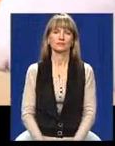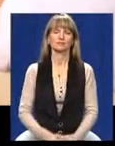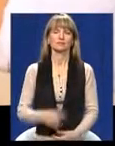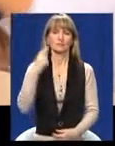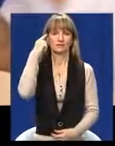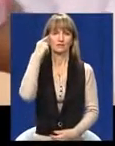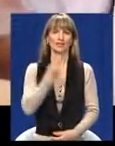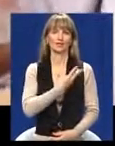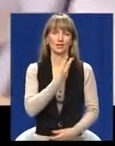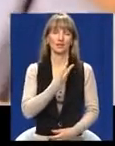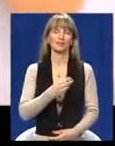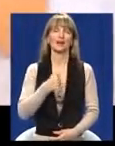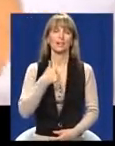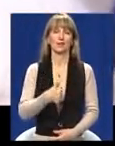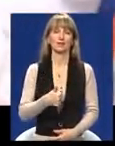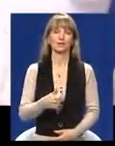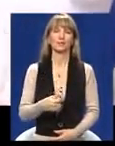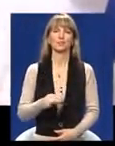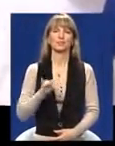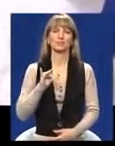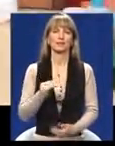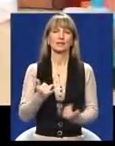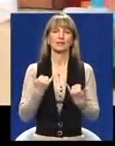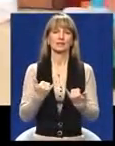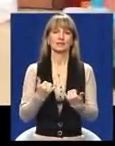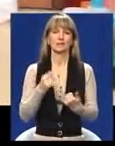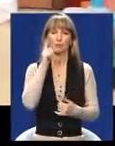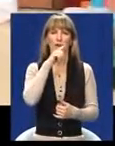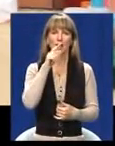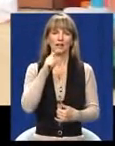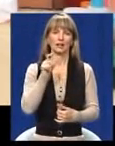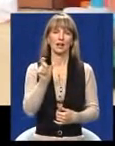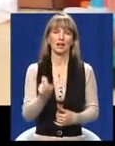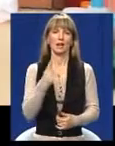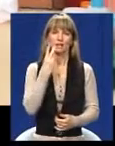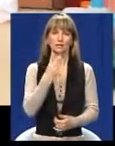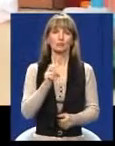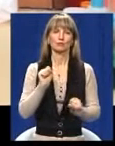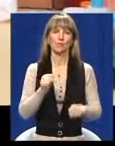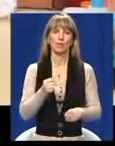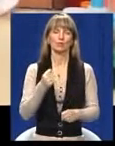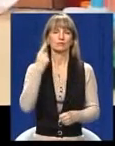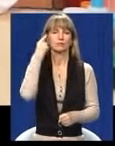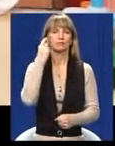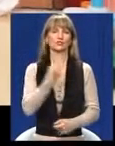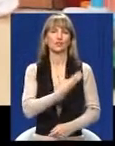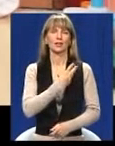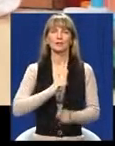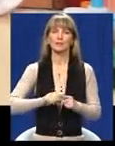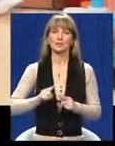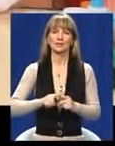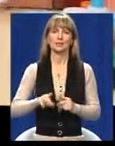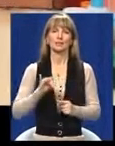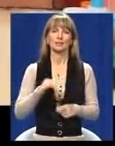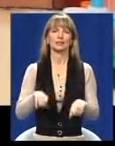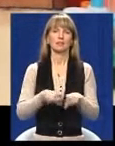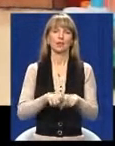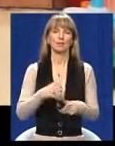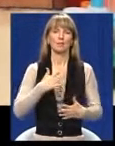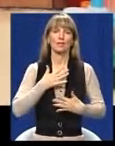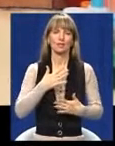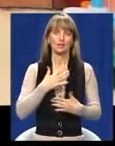Загадали? Дуже добре. А тепер маленькі глядачі також можуть загадати бажання, але швидко-швидко. І також подмухати, і